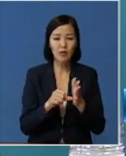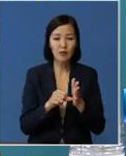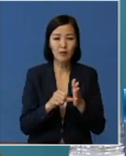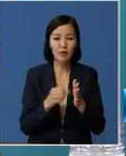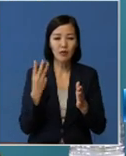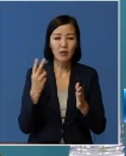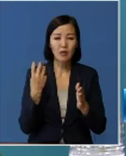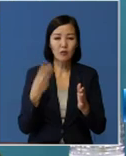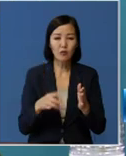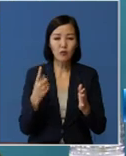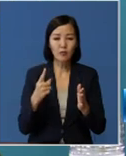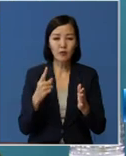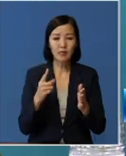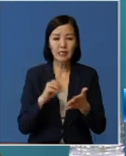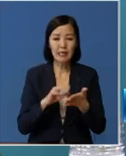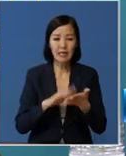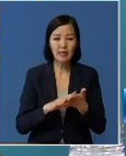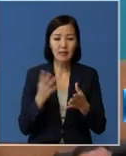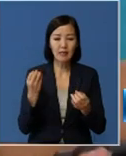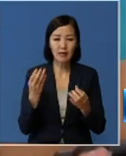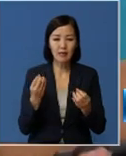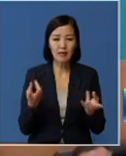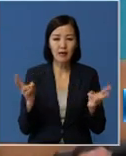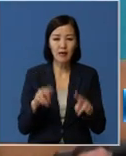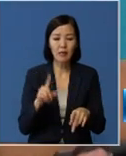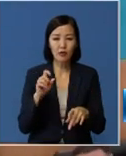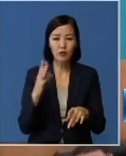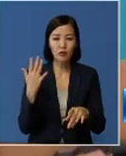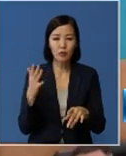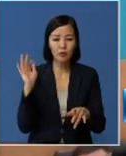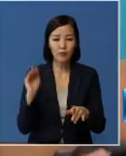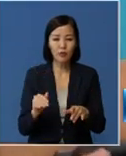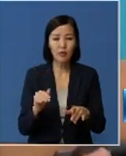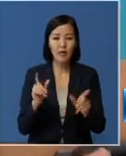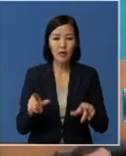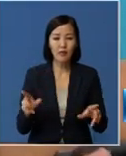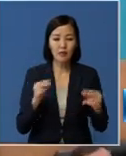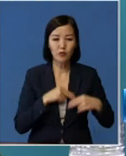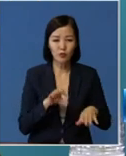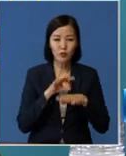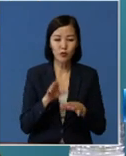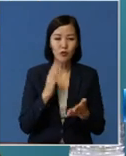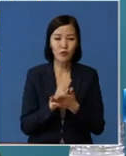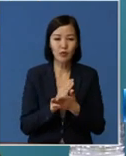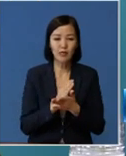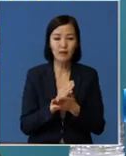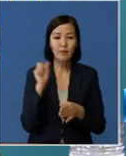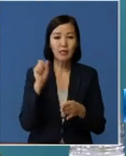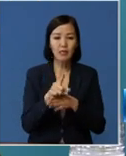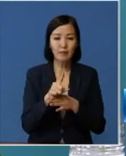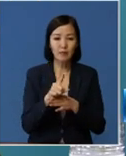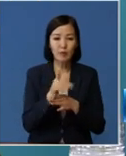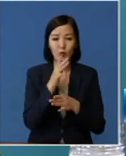16261 адам тіркелді. Қосымша қалған 104 мың адам бойынша жұмыс жасалып атыр. Берілген